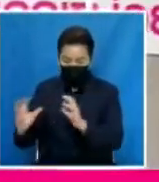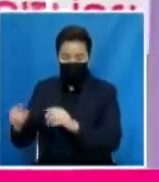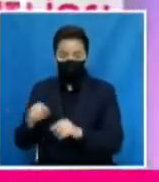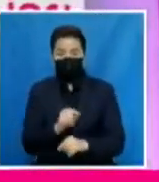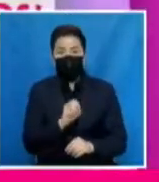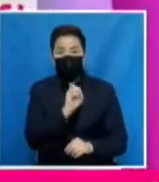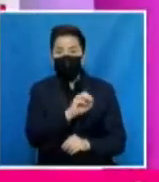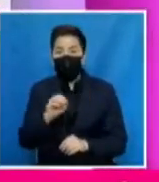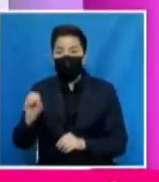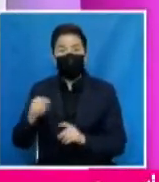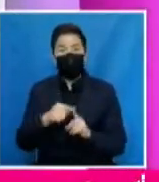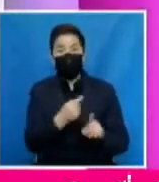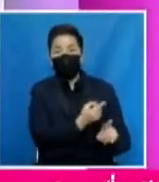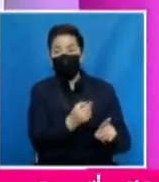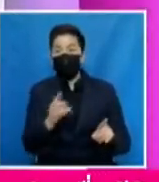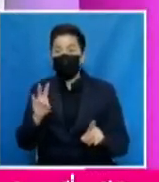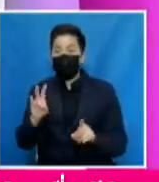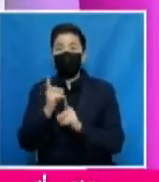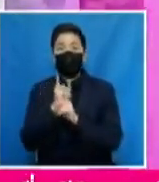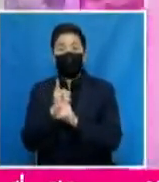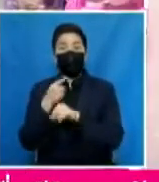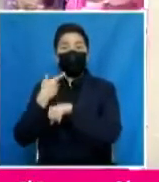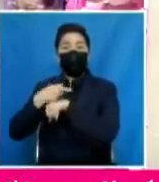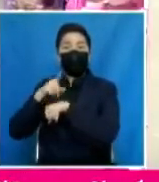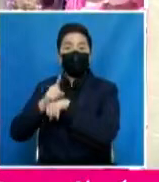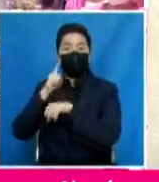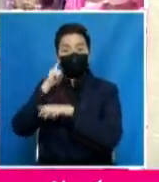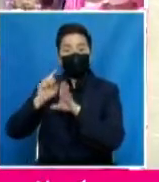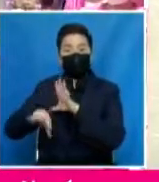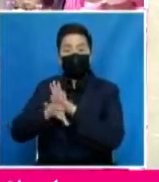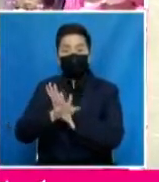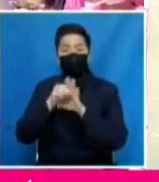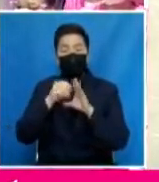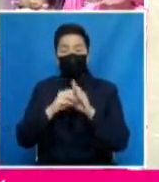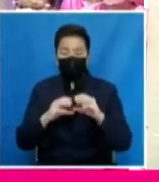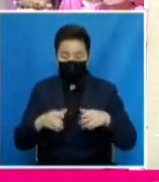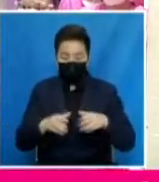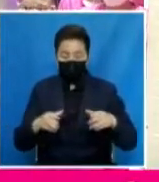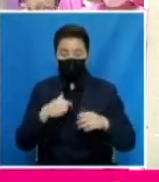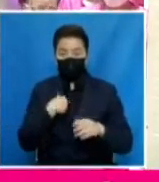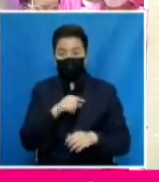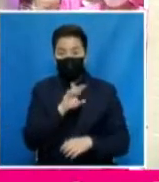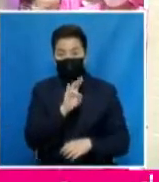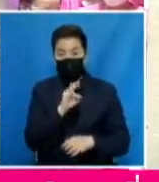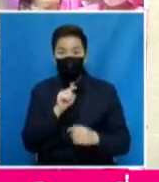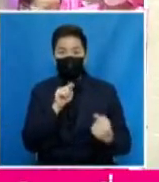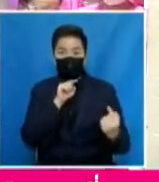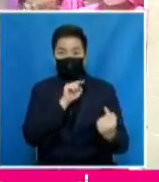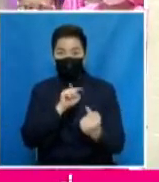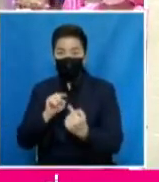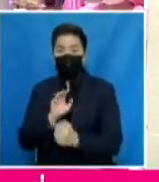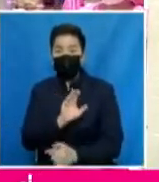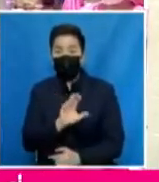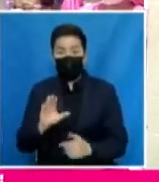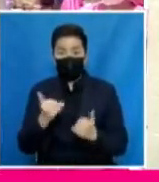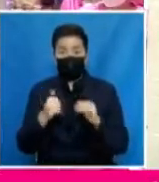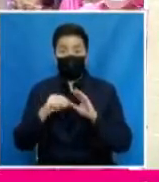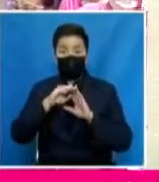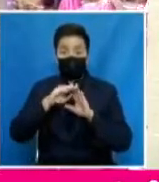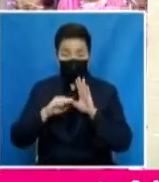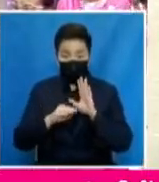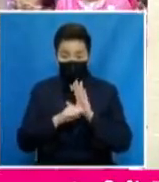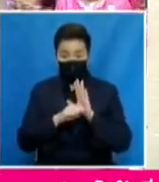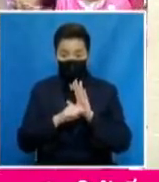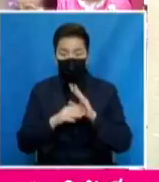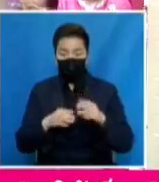มัติให้ครบ7หลักตามที่ประธานกรรมการได้สุ่มเลือกมาใช้ออกรางวัลจำนวน7กล่องลำดับต่อไป